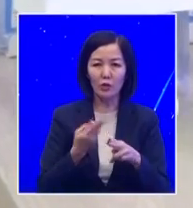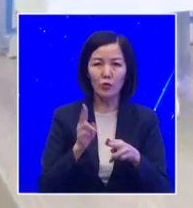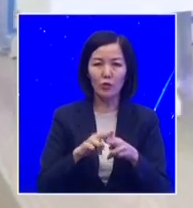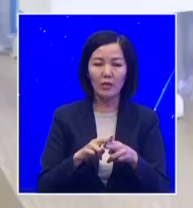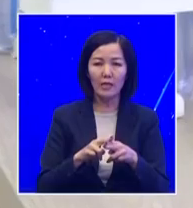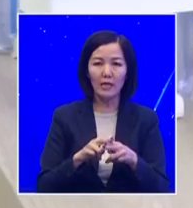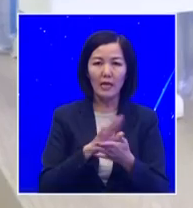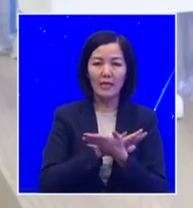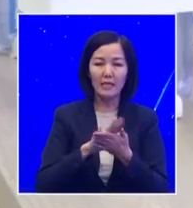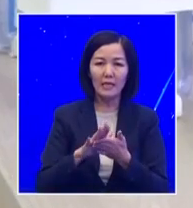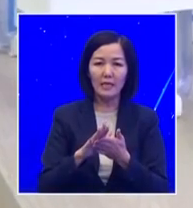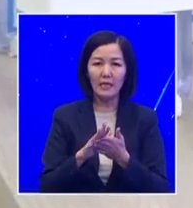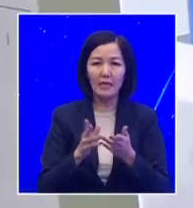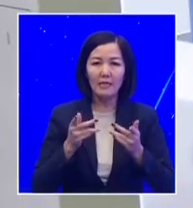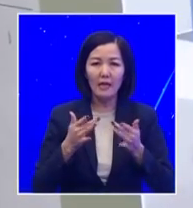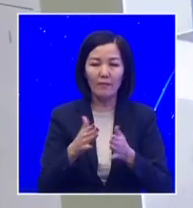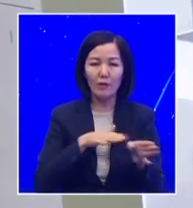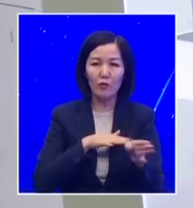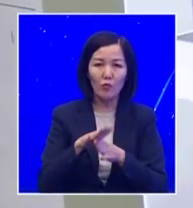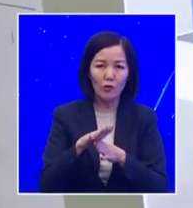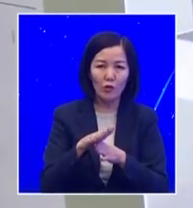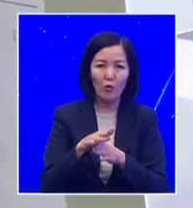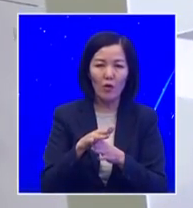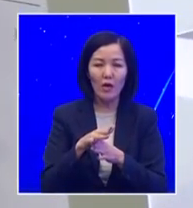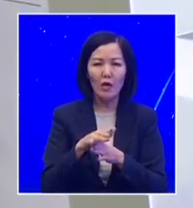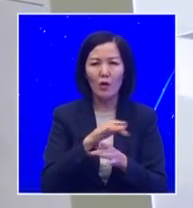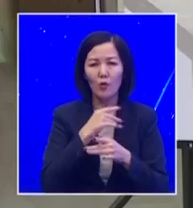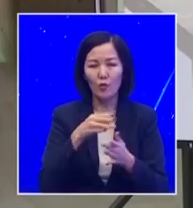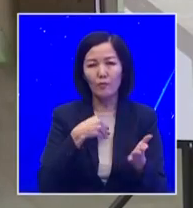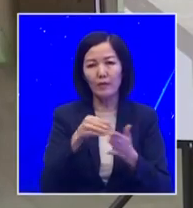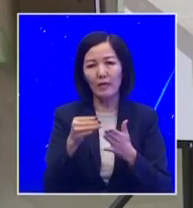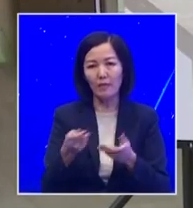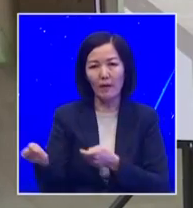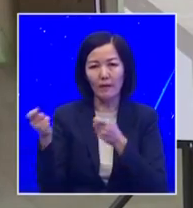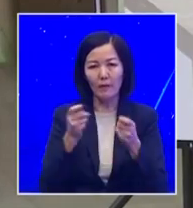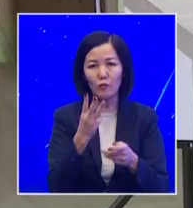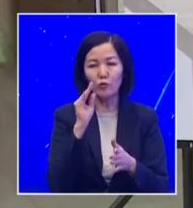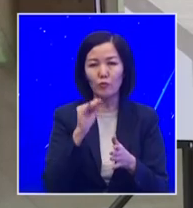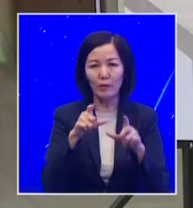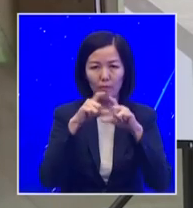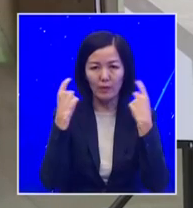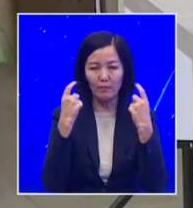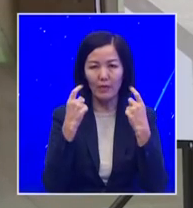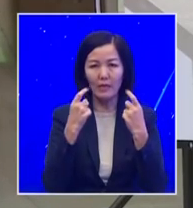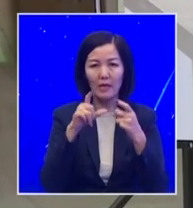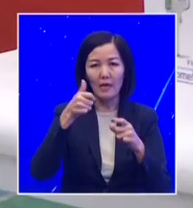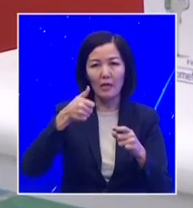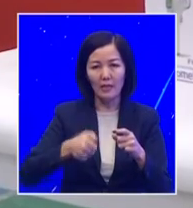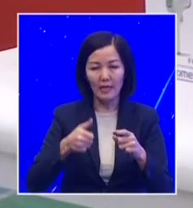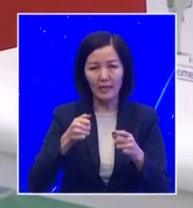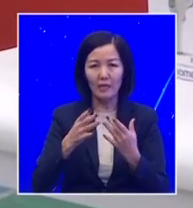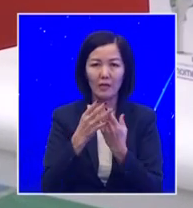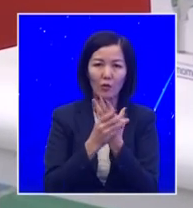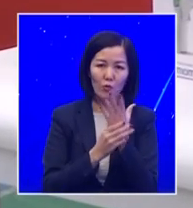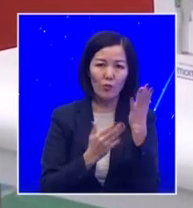санитарлық гигиеналық талаптарды орындауға арналған жабдықтар көптеп алынған. Бұл тізімде 3000 бетперде, диспенсер, термометр,